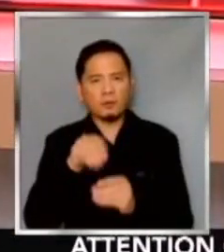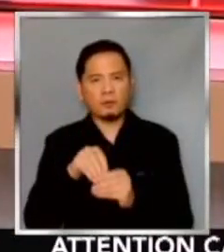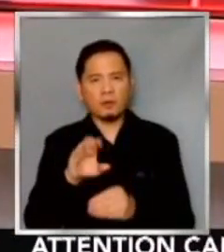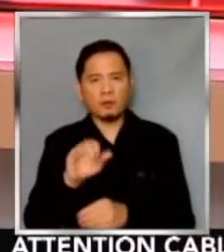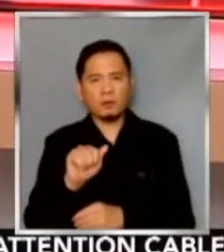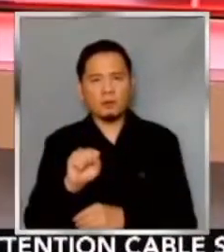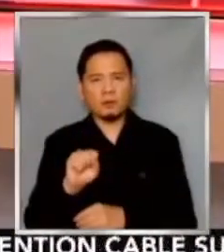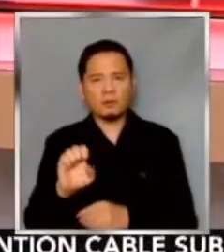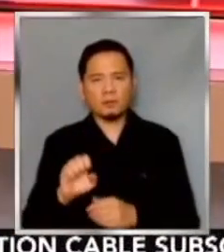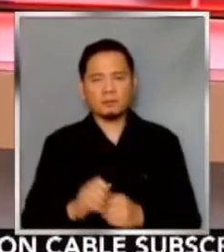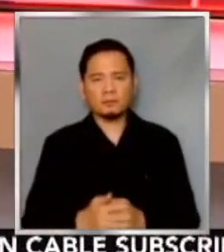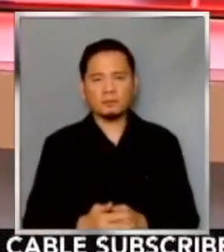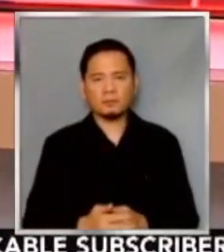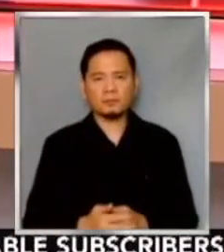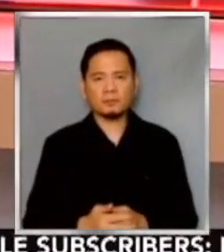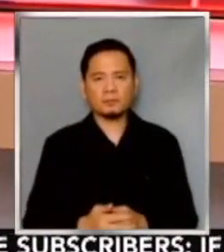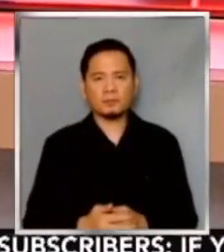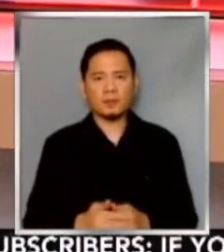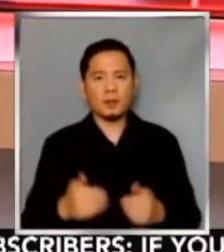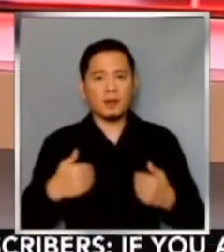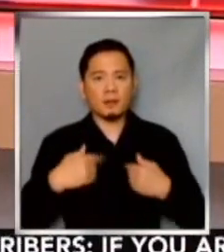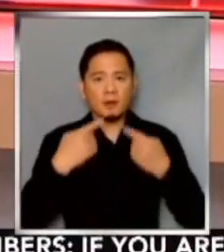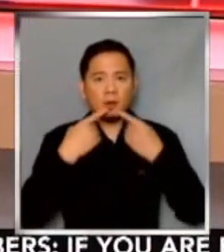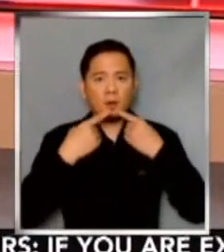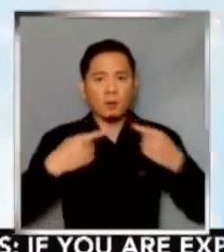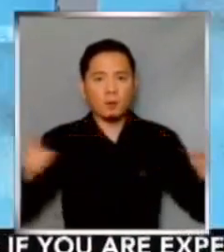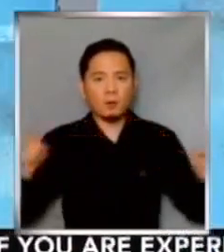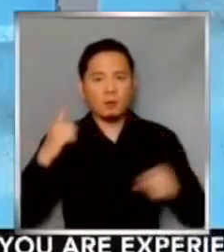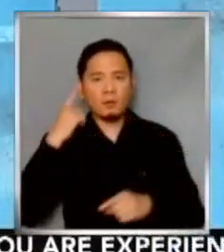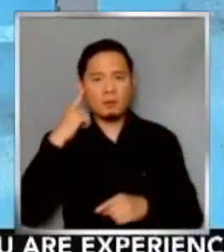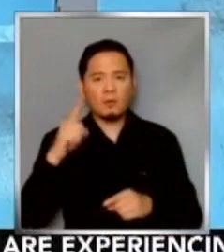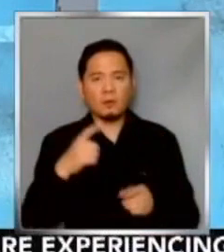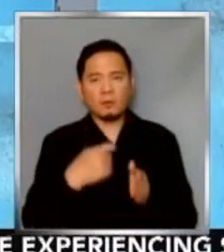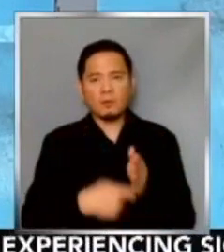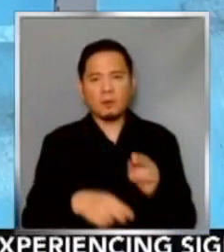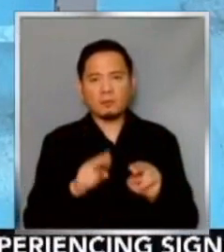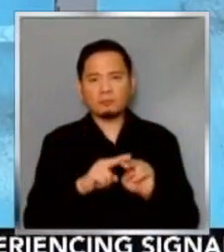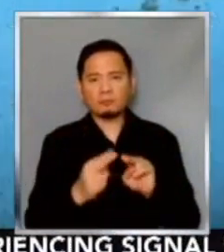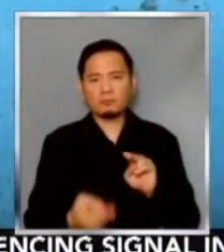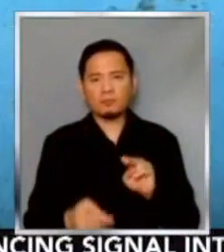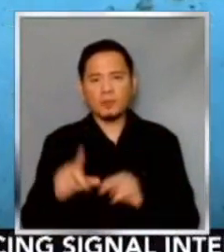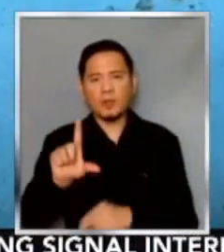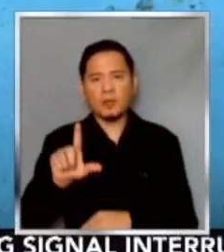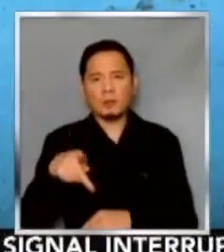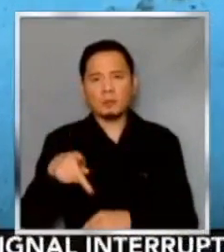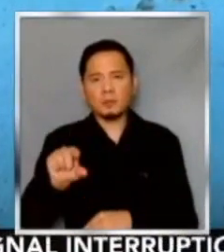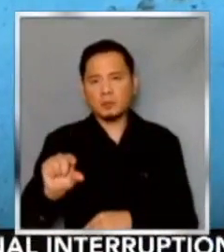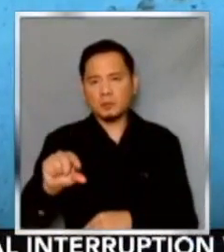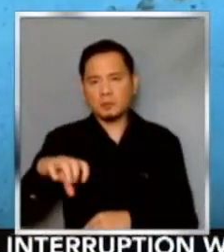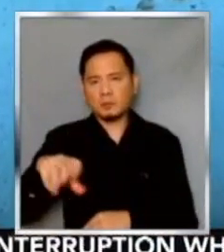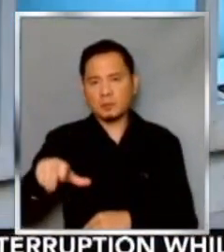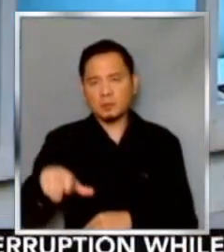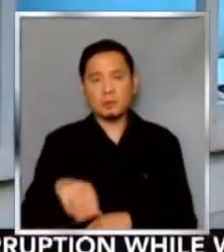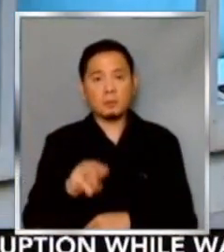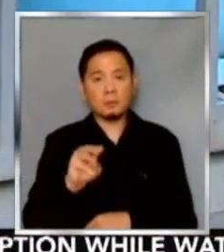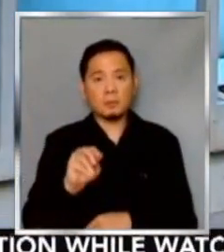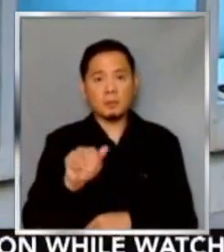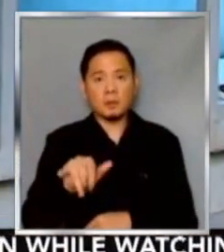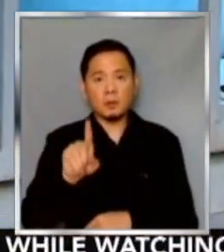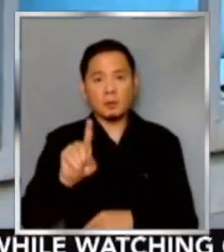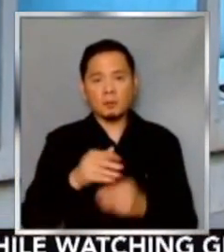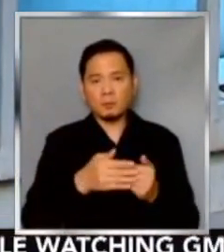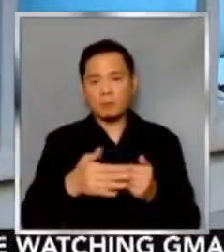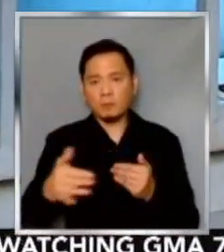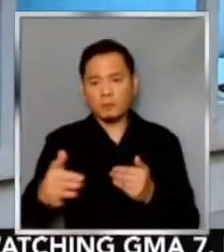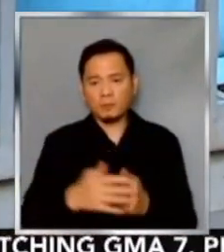May anunsyo na ng rollback sa LPG bukas, May 1. Sabi ng Petron, 5 pesos and 75 centavos ang tapya sa kada kilo